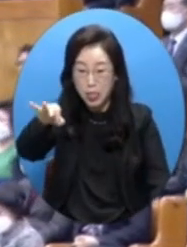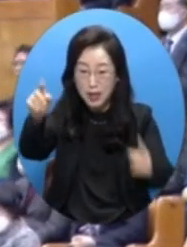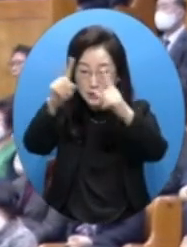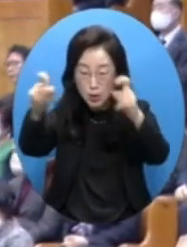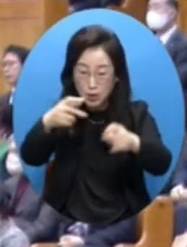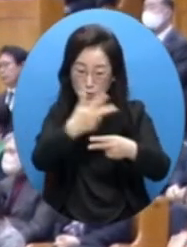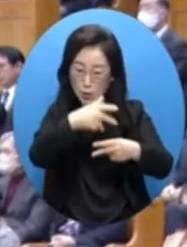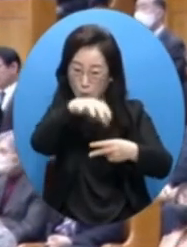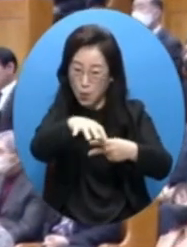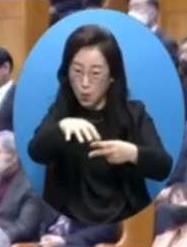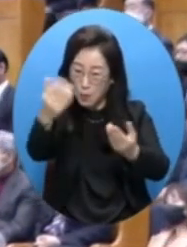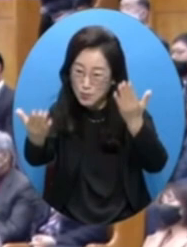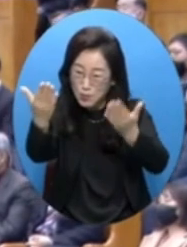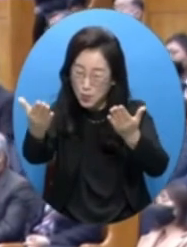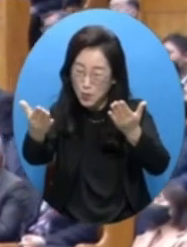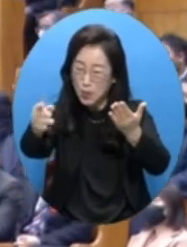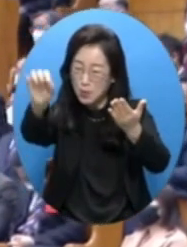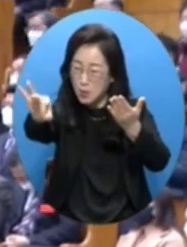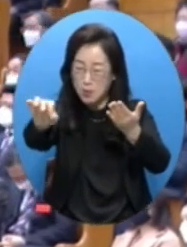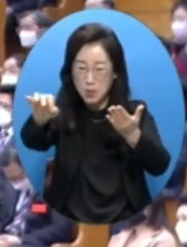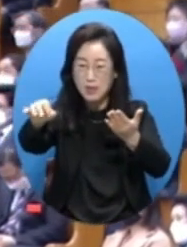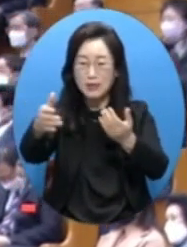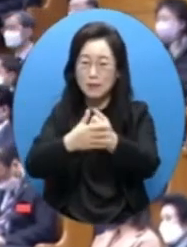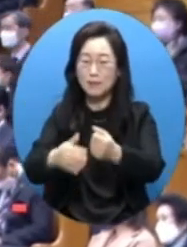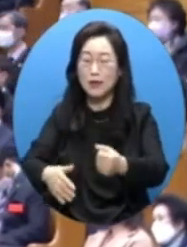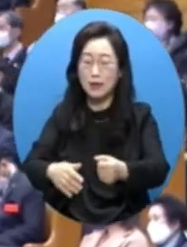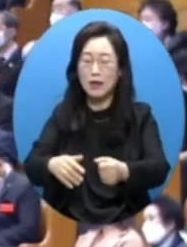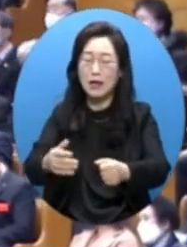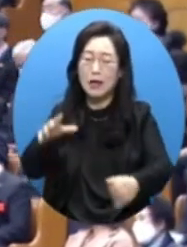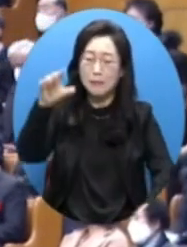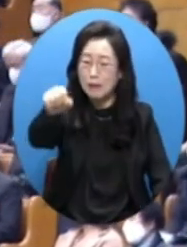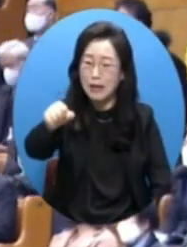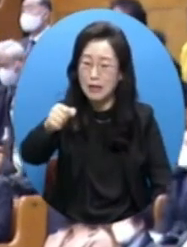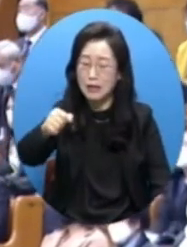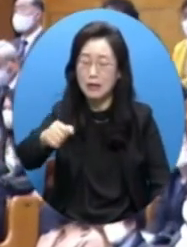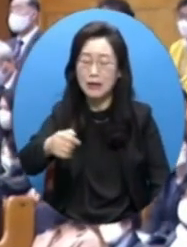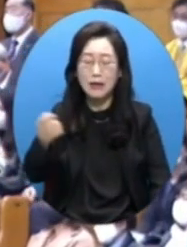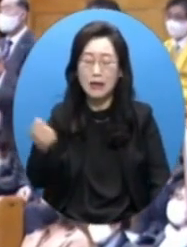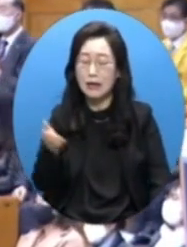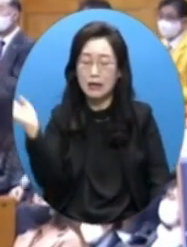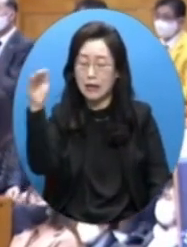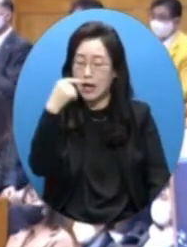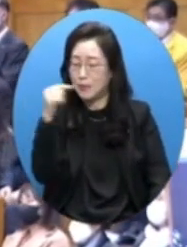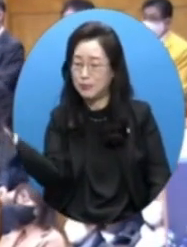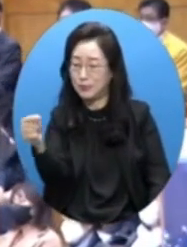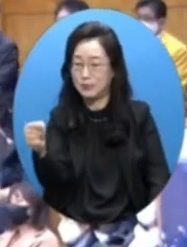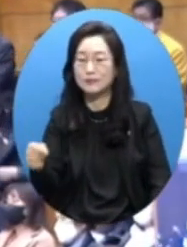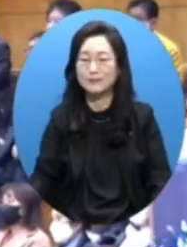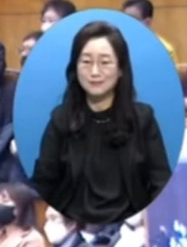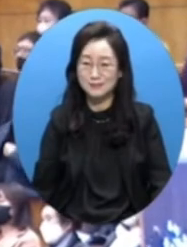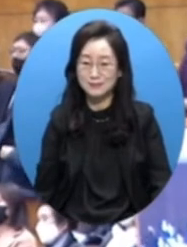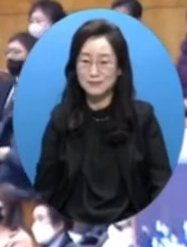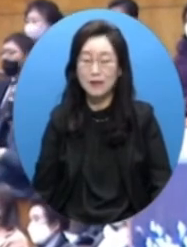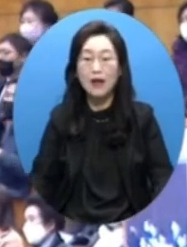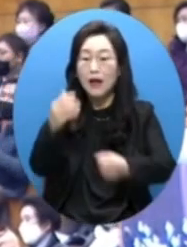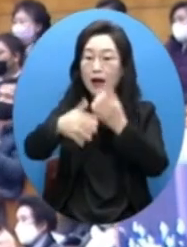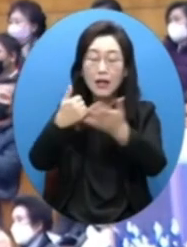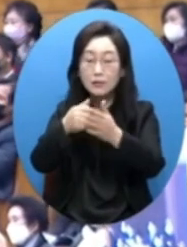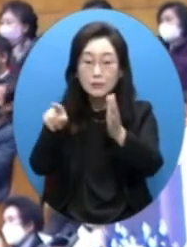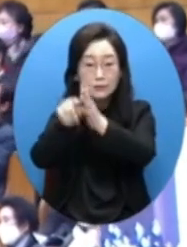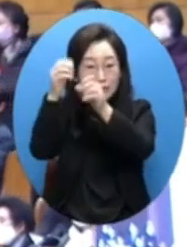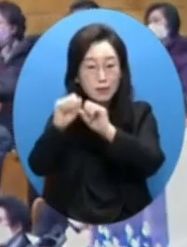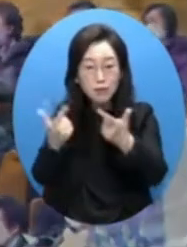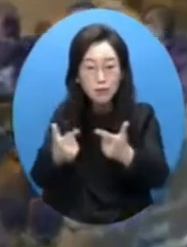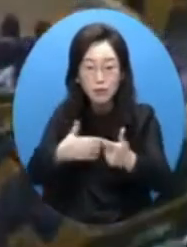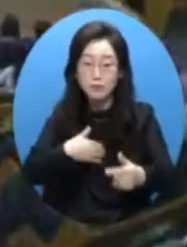여류성과 비교할 수 없이 자꾸 조금만 성인이 얼른 손을 함락되게 무너뜨리고 오너라 명령을 했습니다 하나님을 의지 않고 내가